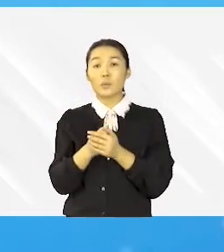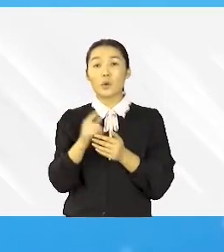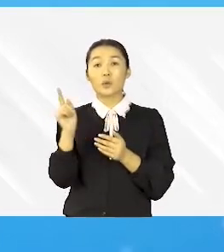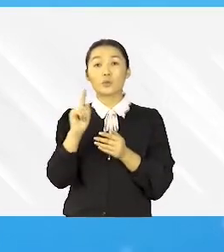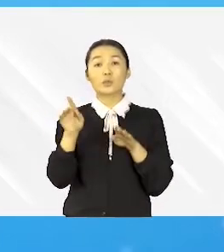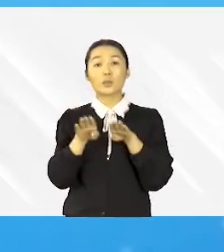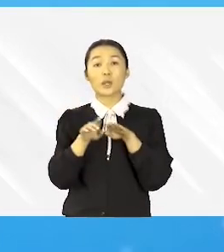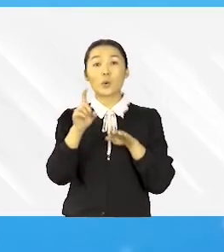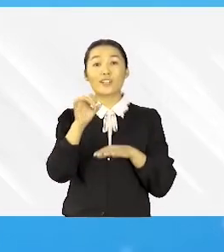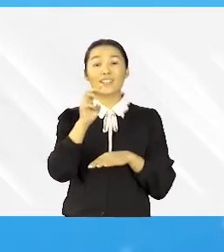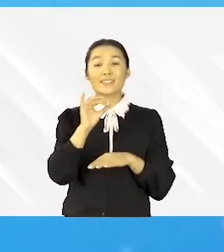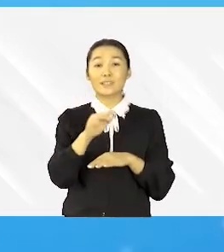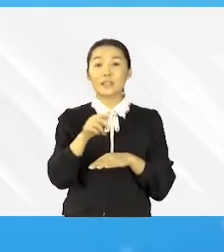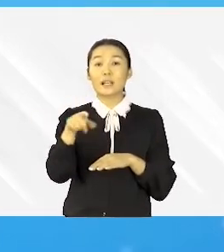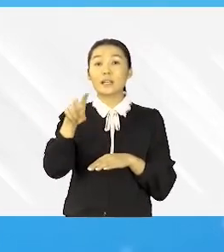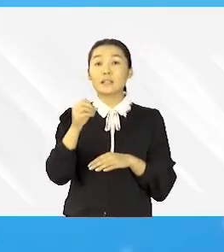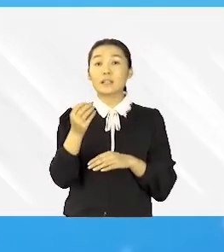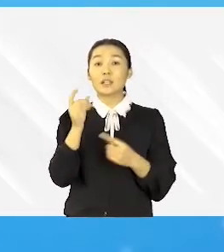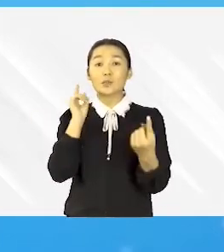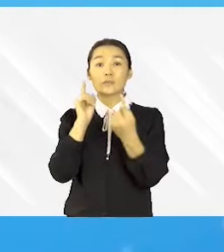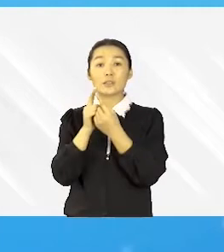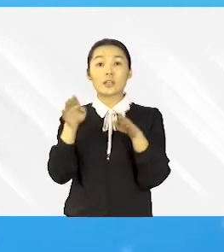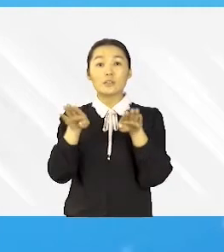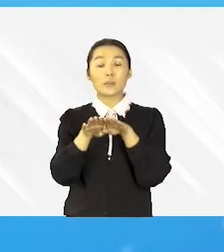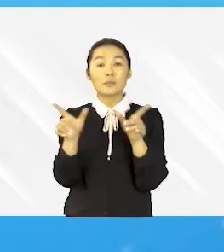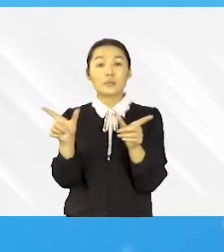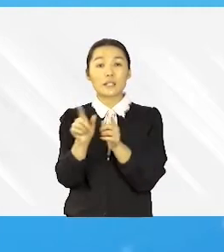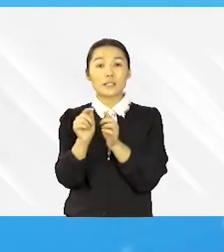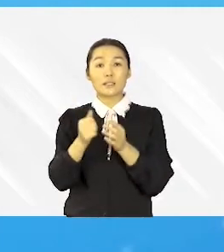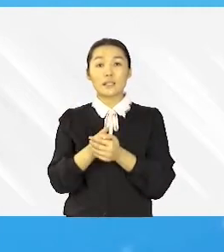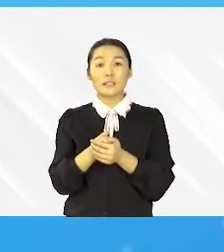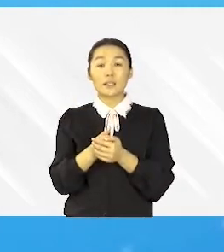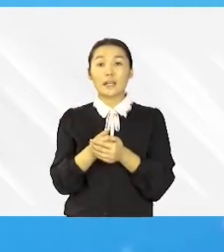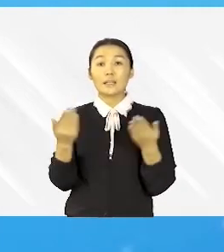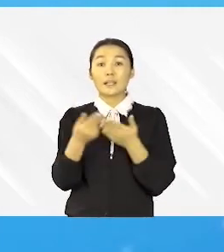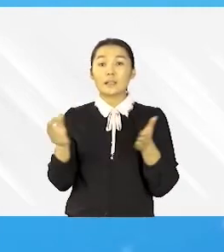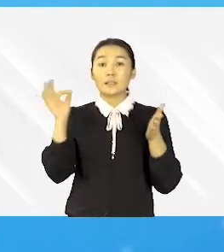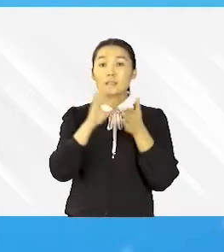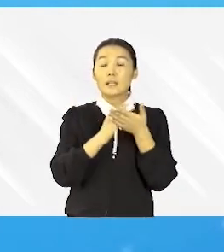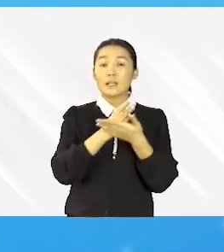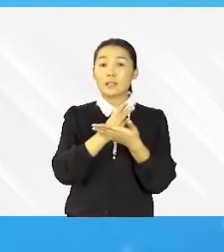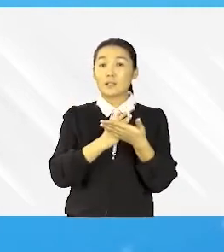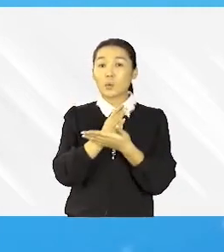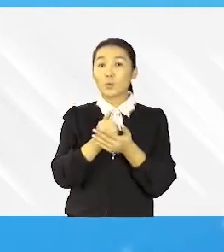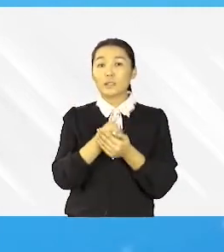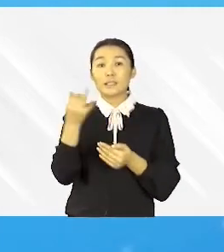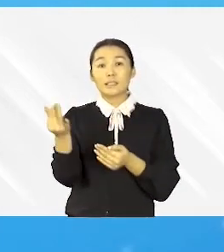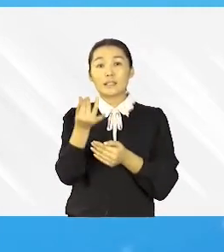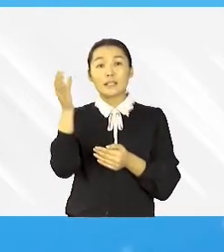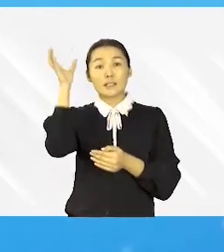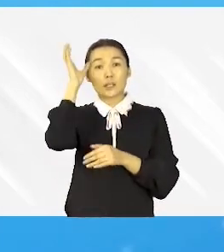хитин? И где именно еще встречается подобное соединение? Для каких целей оно служит? Интересен научный